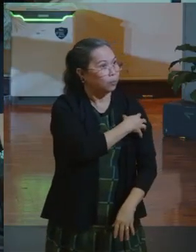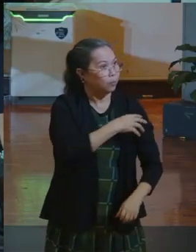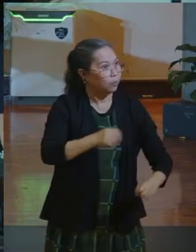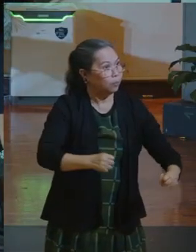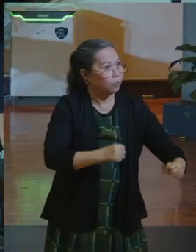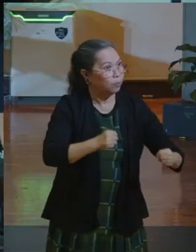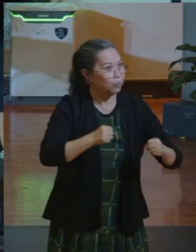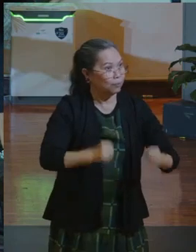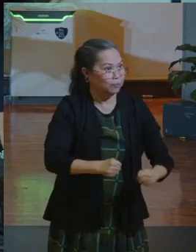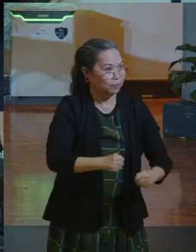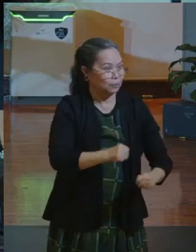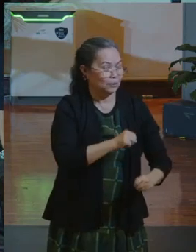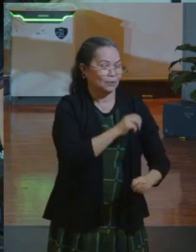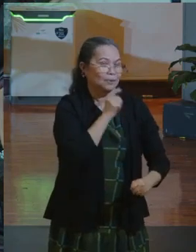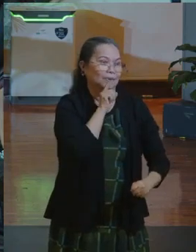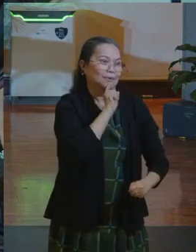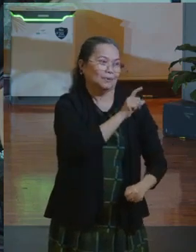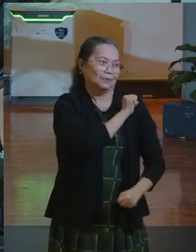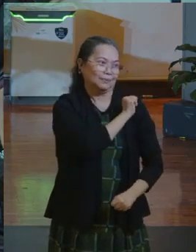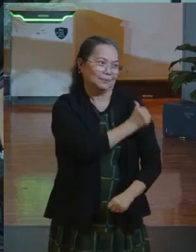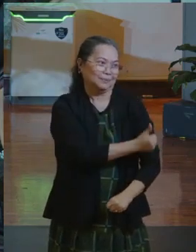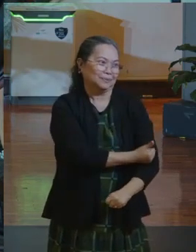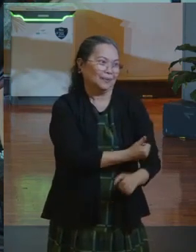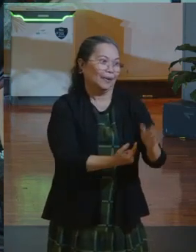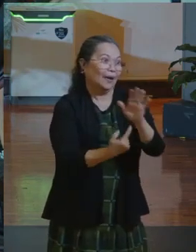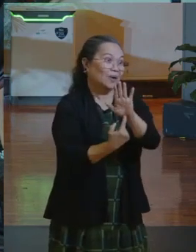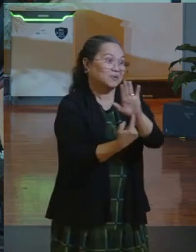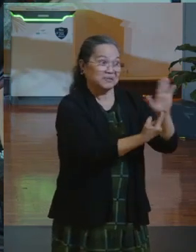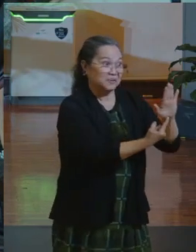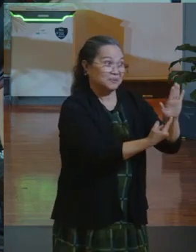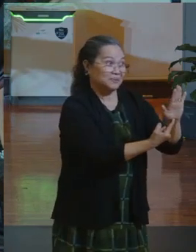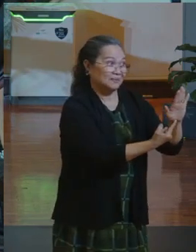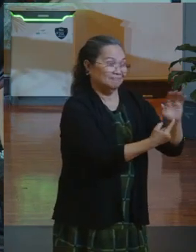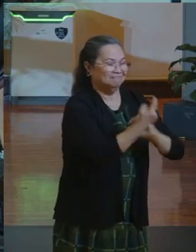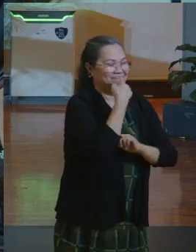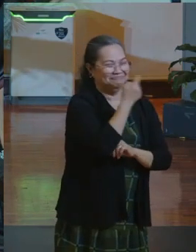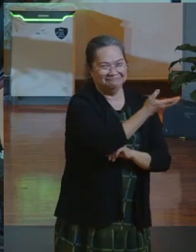Mesiyas, yan po kanyang pinapakita ng mga